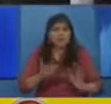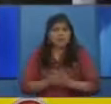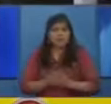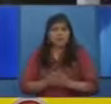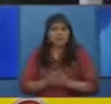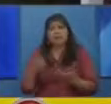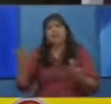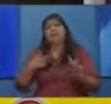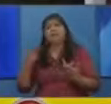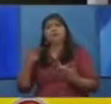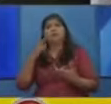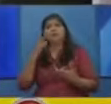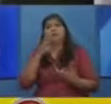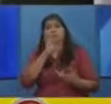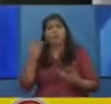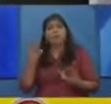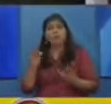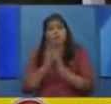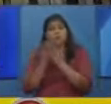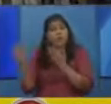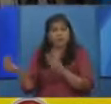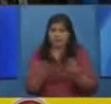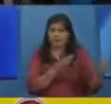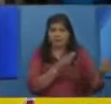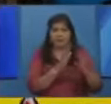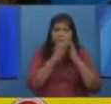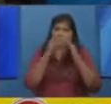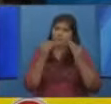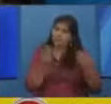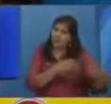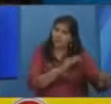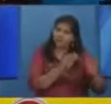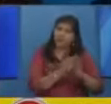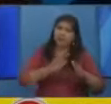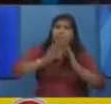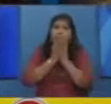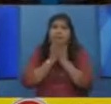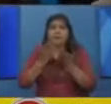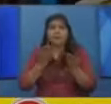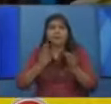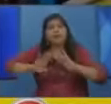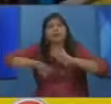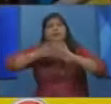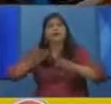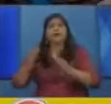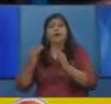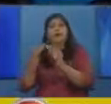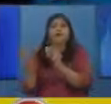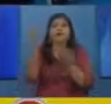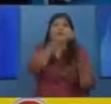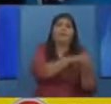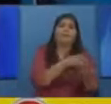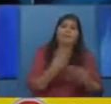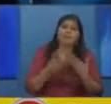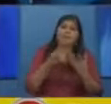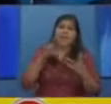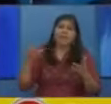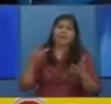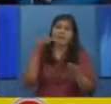भी व्यक्ति 2 हफ्ते के लिए किताब ले जा सकता है, पढ़ने के बाद उसे वापस करना होता है। ये